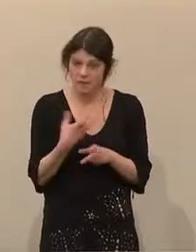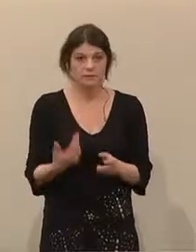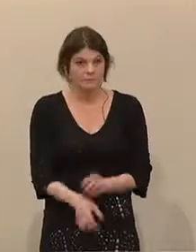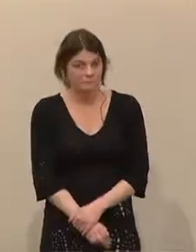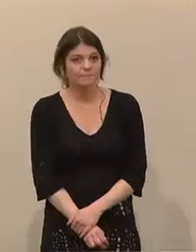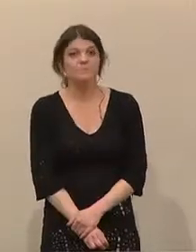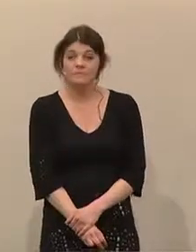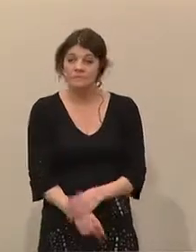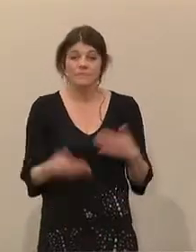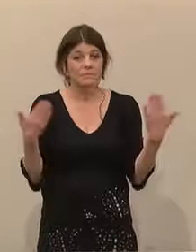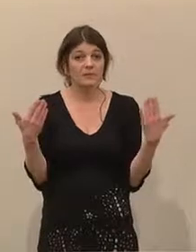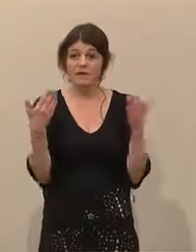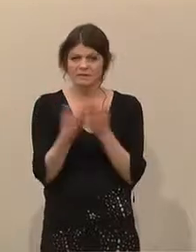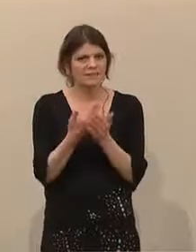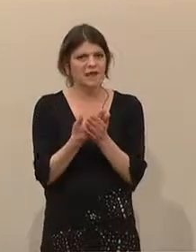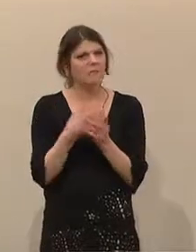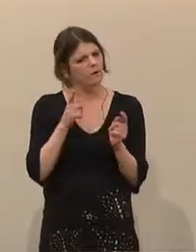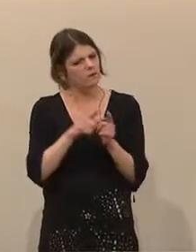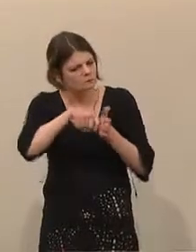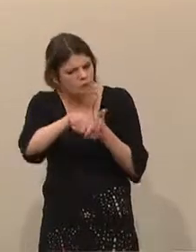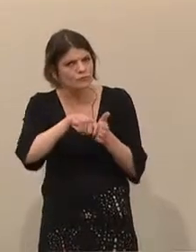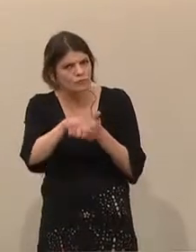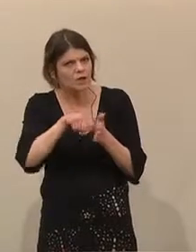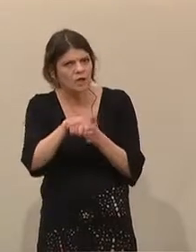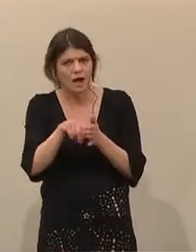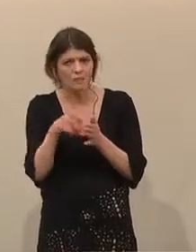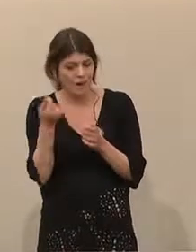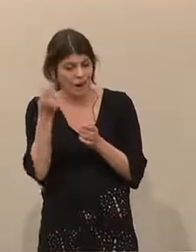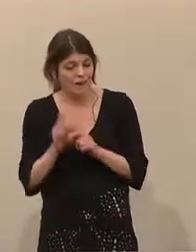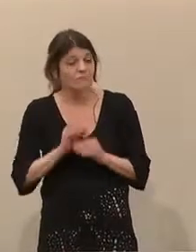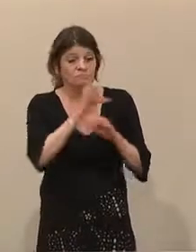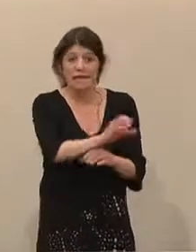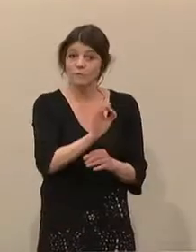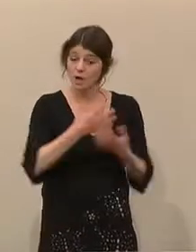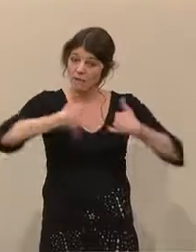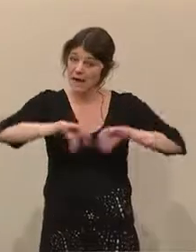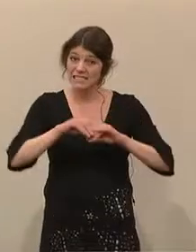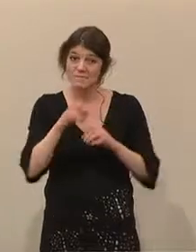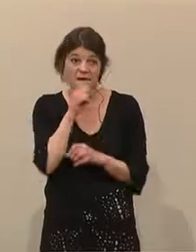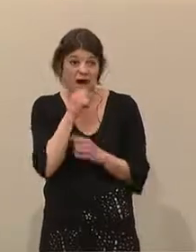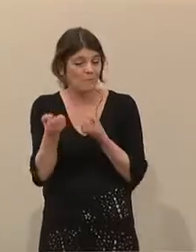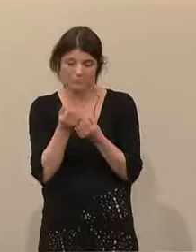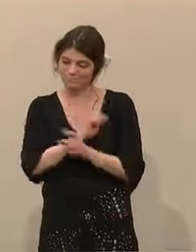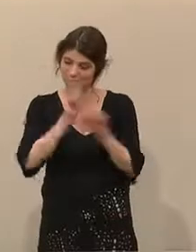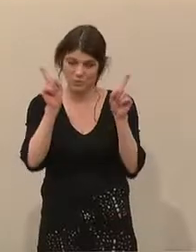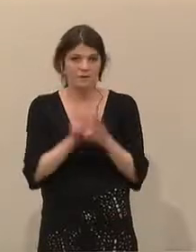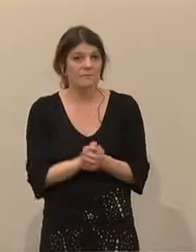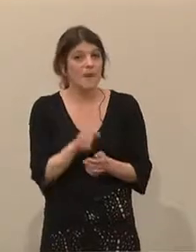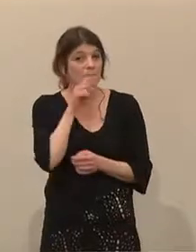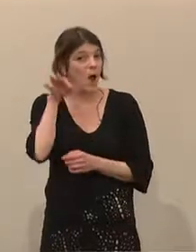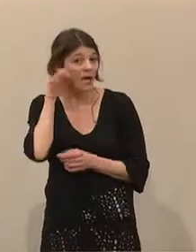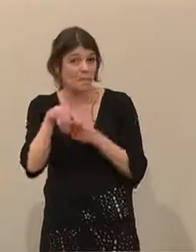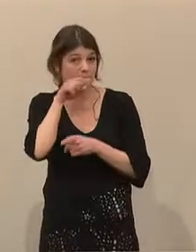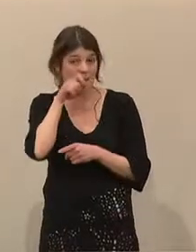Herausforderung. Es darf daher keine Kürzungen bei den Geldern für die gemeinsame Agrarpolitik geben. Die Bäuerinnen und